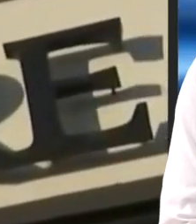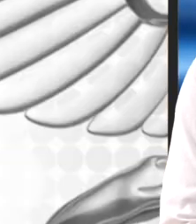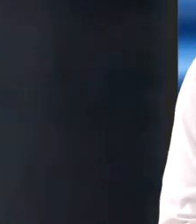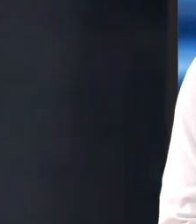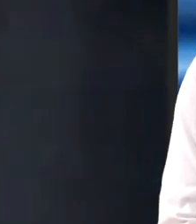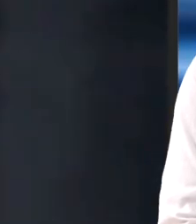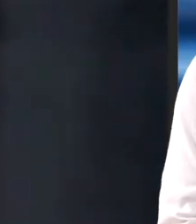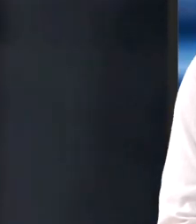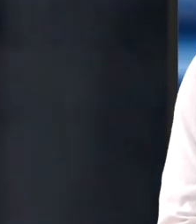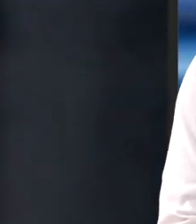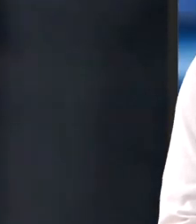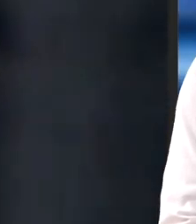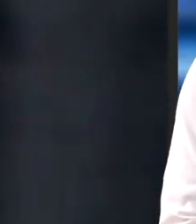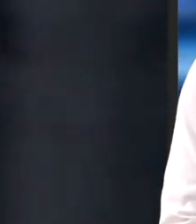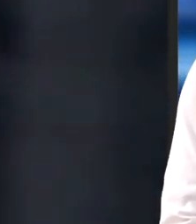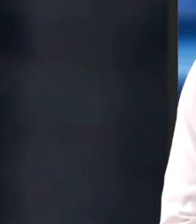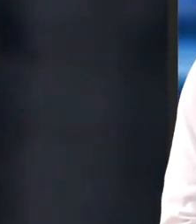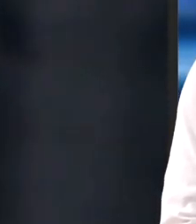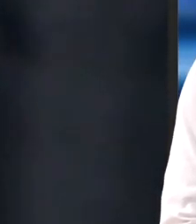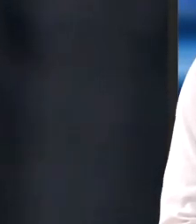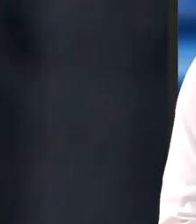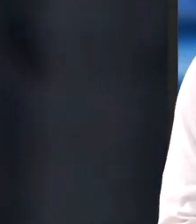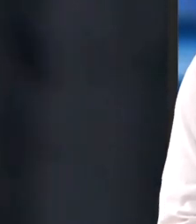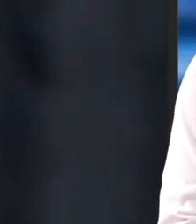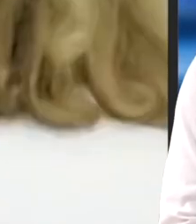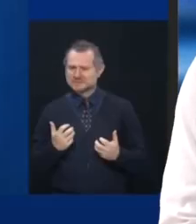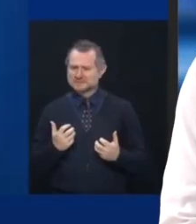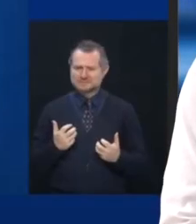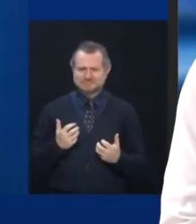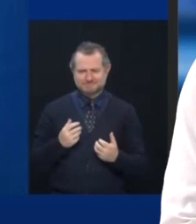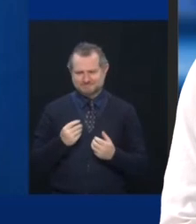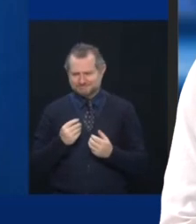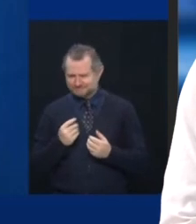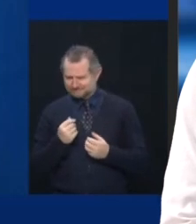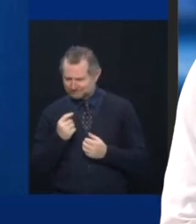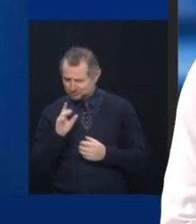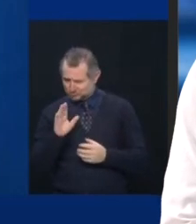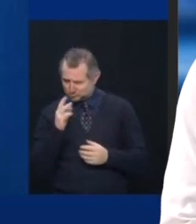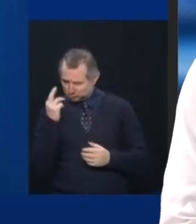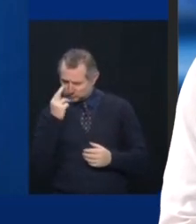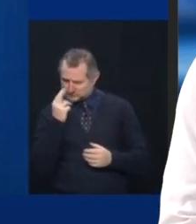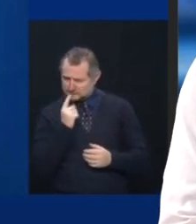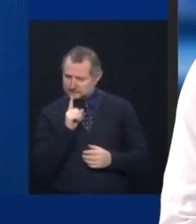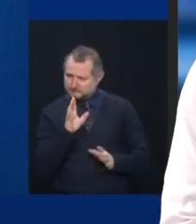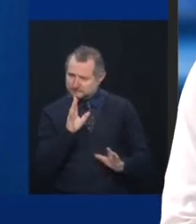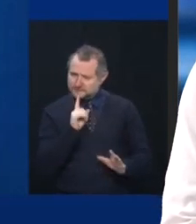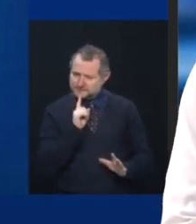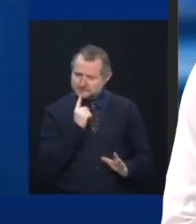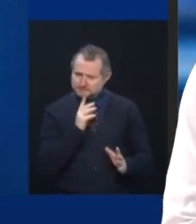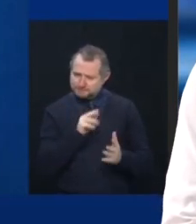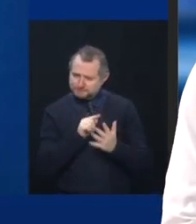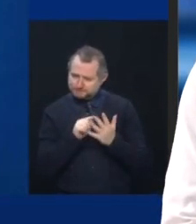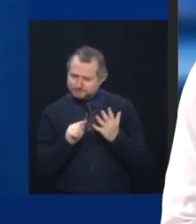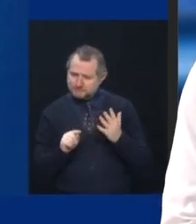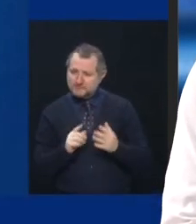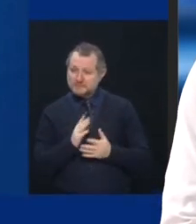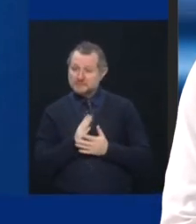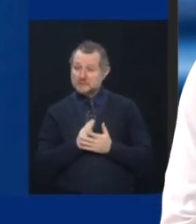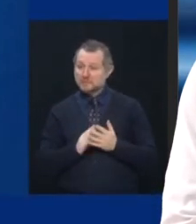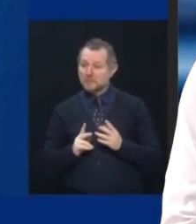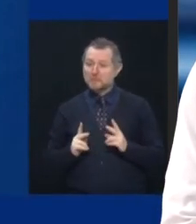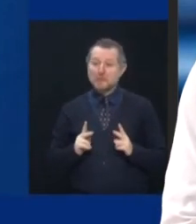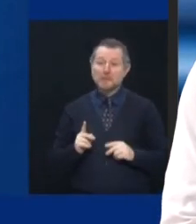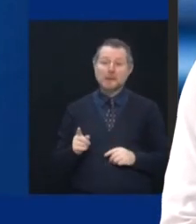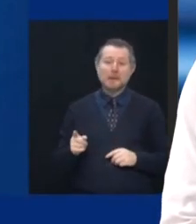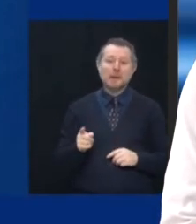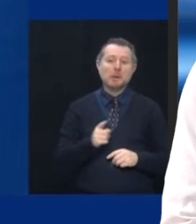人。然而这些人并不属于首批接种的群体。纽约州长库莫当时说，这是纽约州第1起涉疫苗